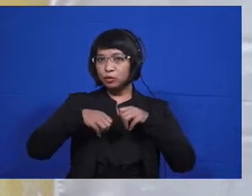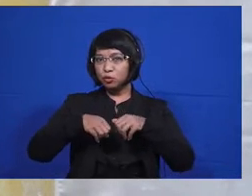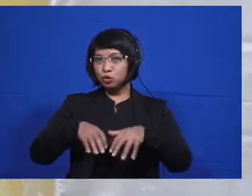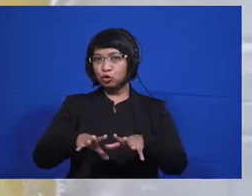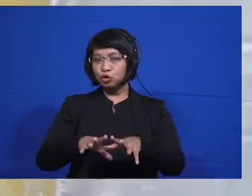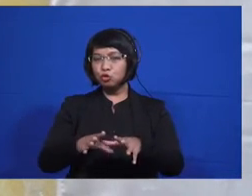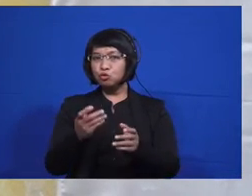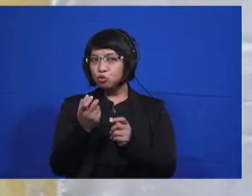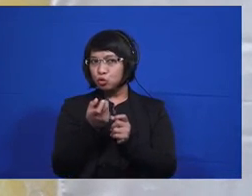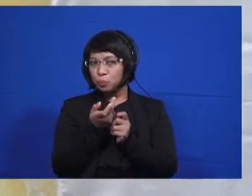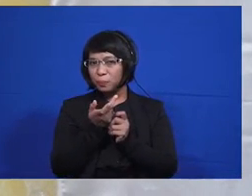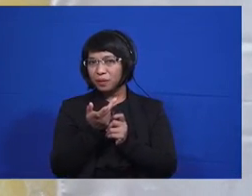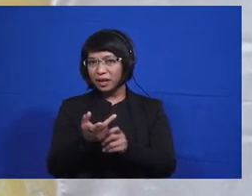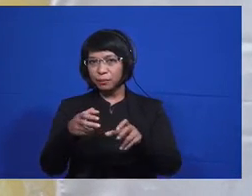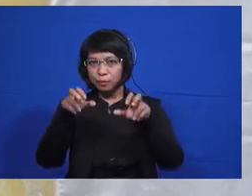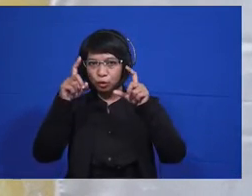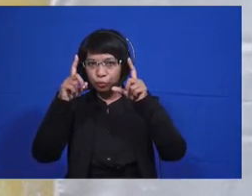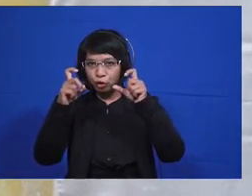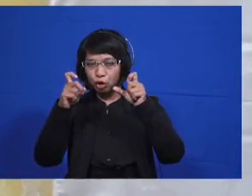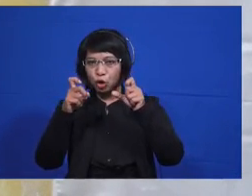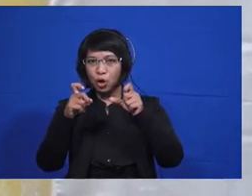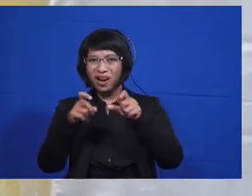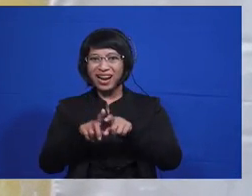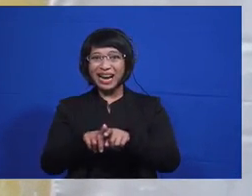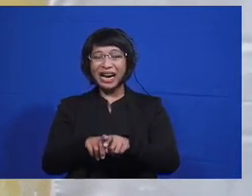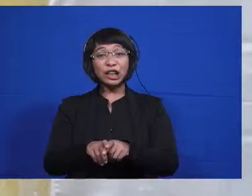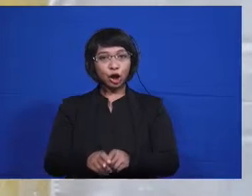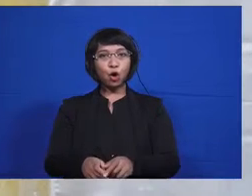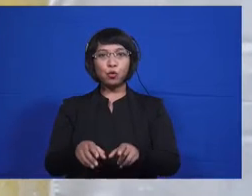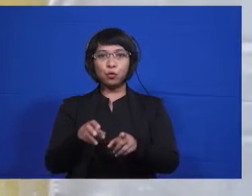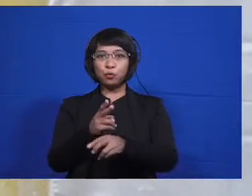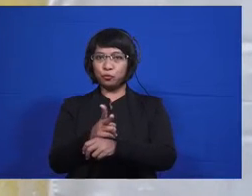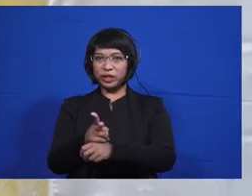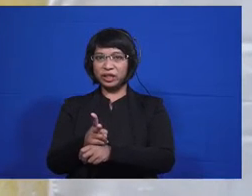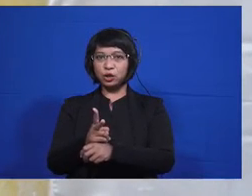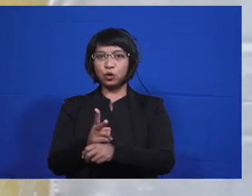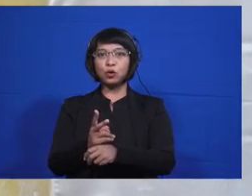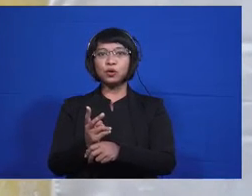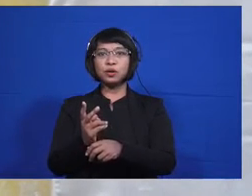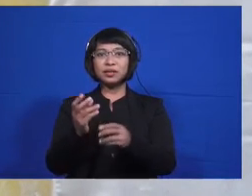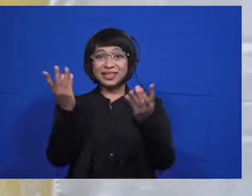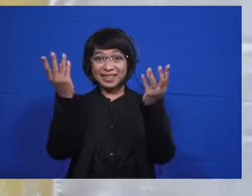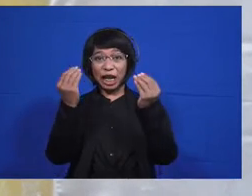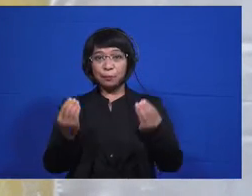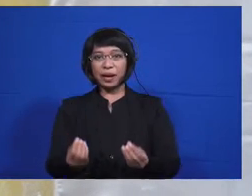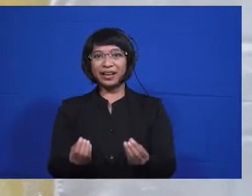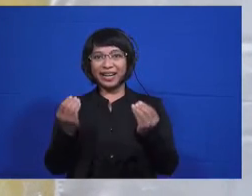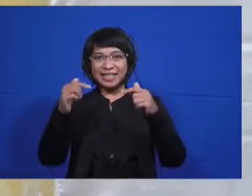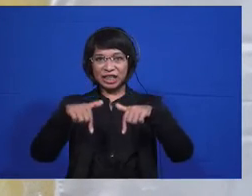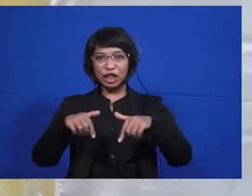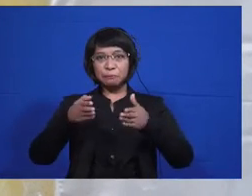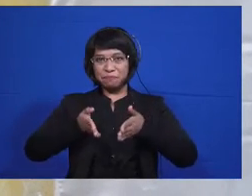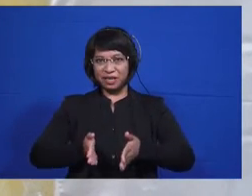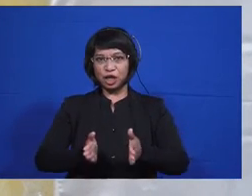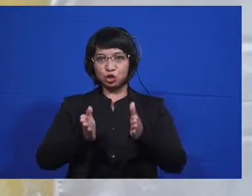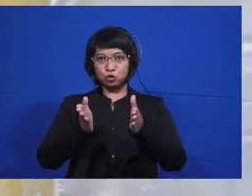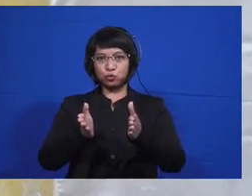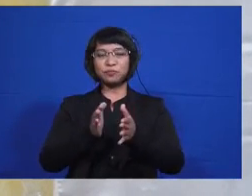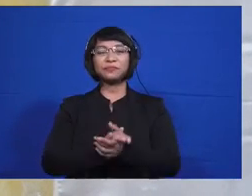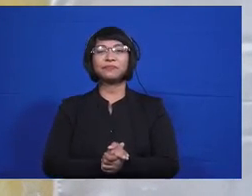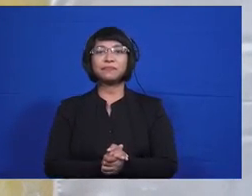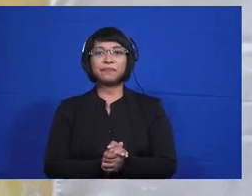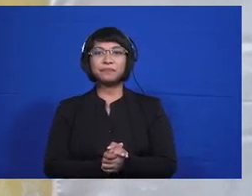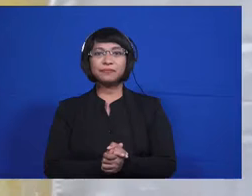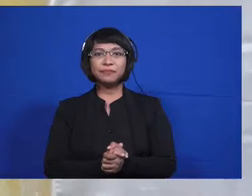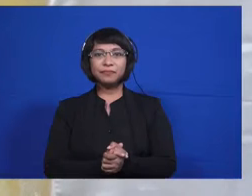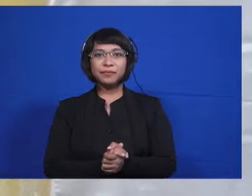mengambil gambar atau video selama perayaan Ekaristi Tahbisan ini berlangsung. Termasuk ketika foto